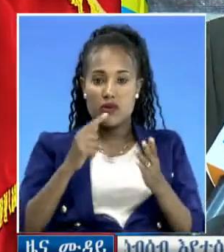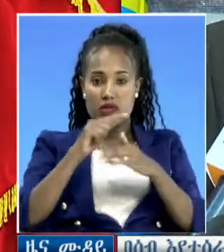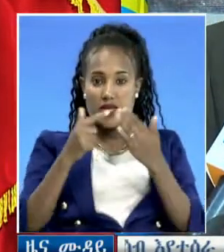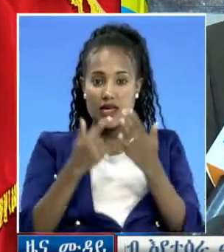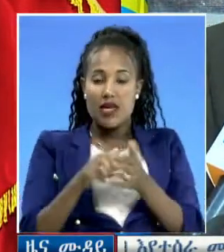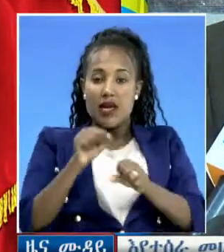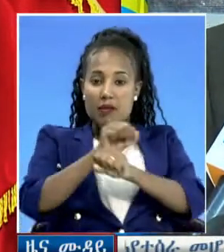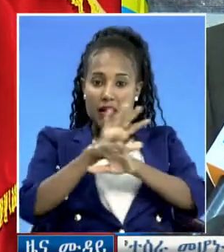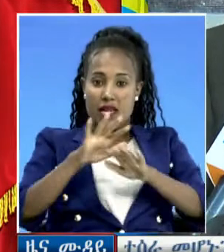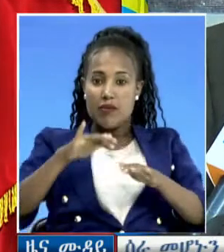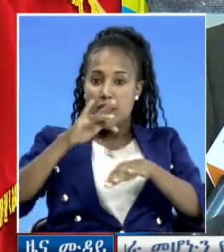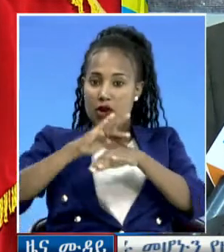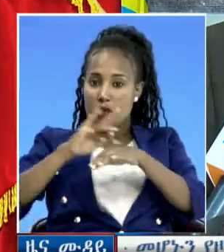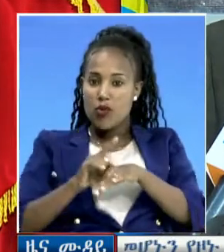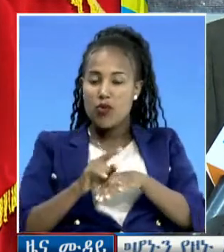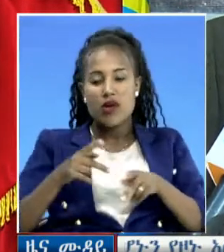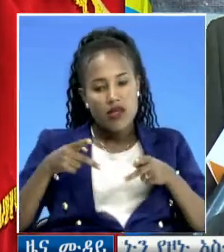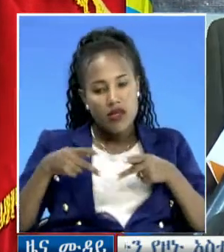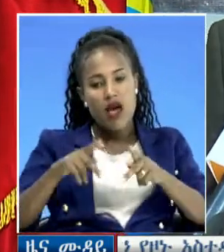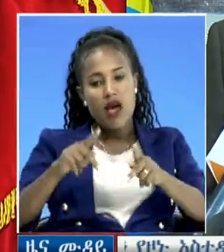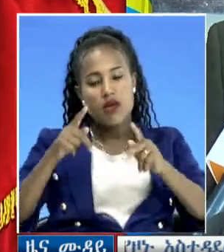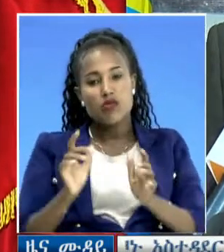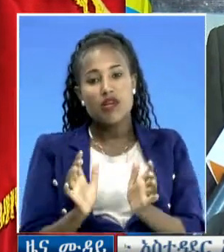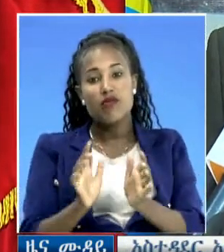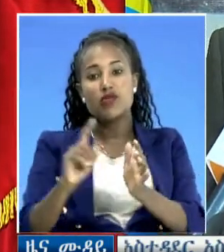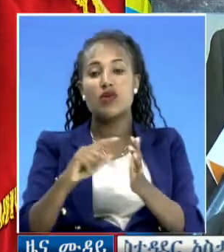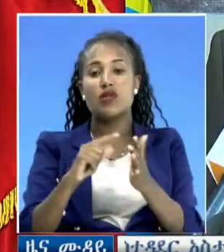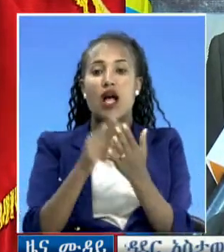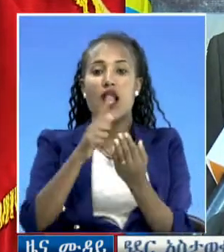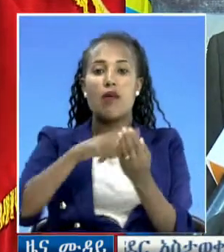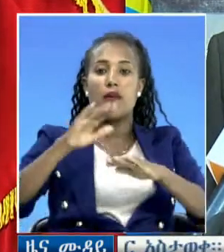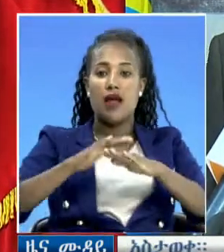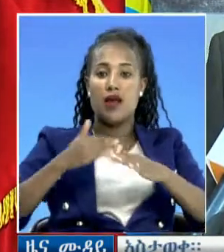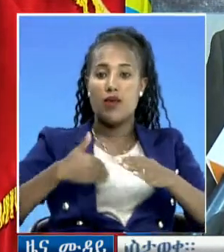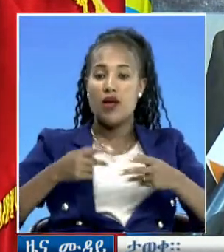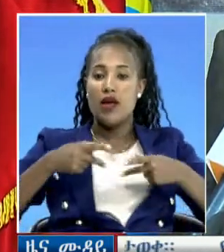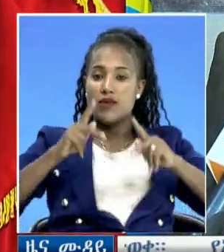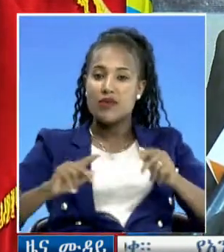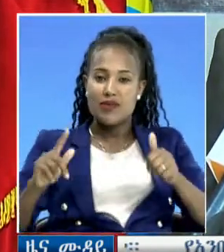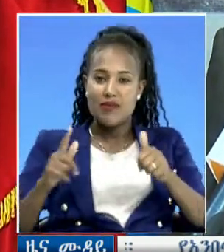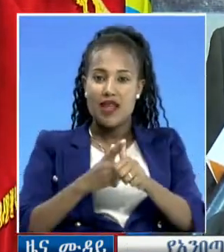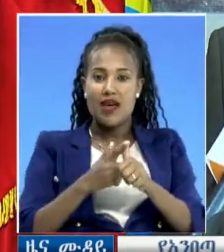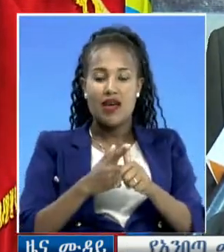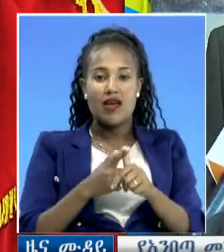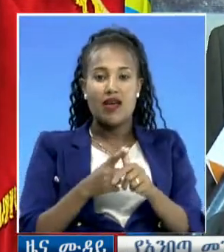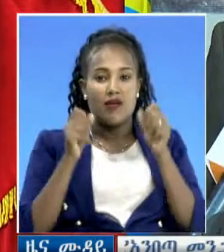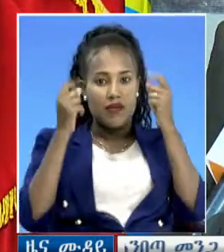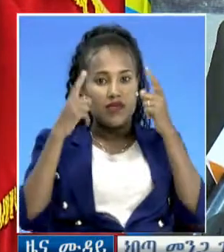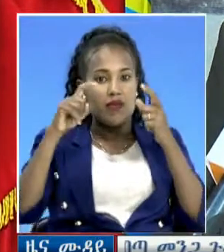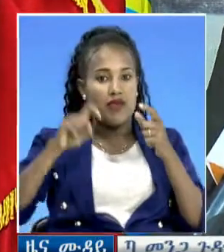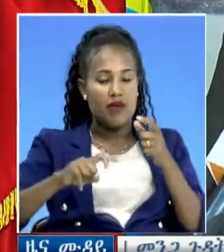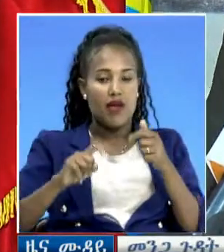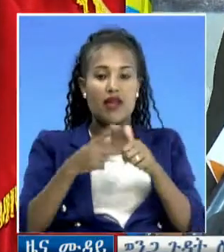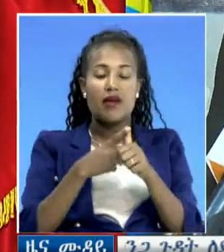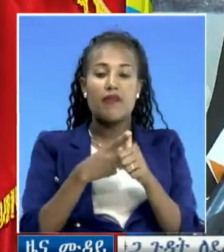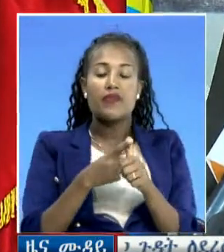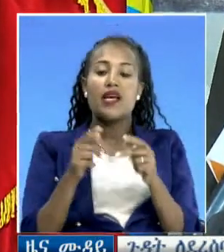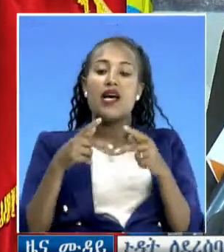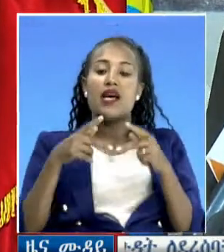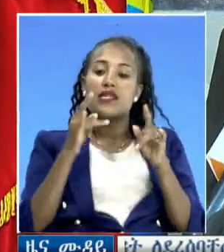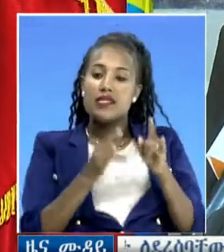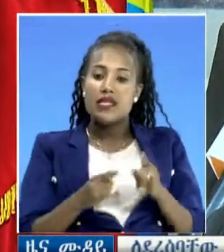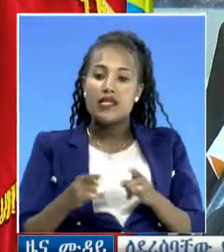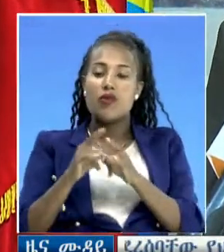መሬት በተለቀቀ ቁጥር እያረሱ የሚገፉ ስለሆነ እዛ አካባቢ ላይ ያለውን አርሶ አደር መጀመሪያ መልክ ማስያዝ ያስፈልጋል። አንደኛ የአስተራር